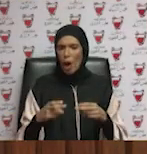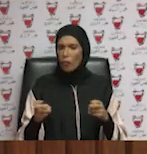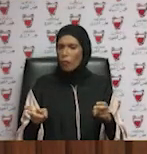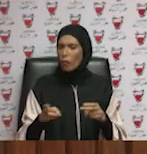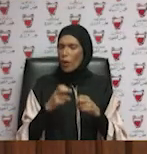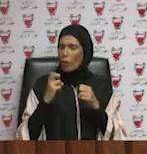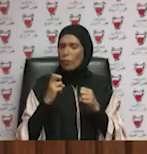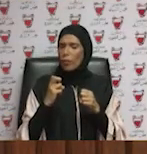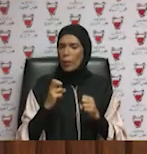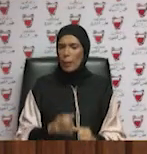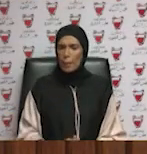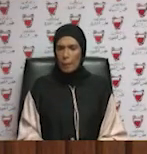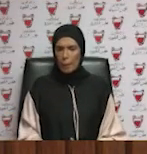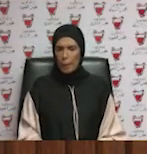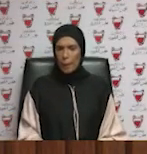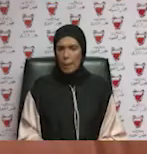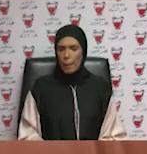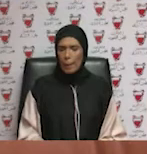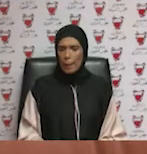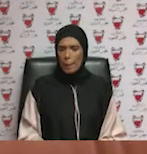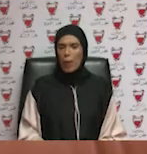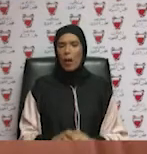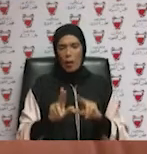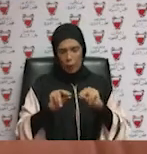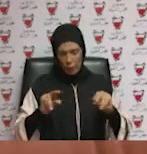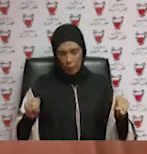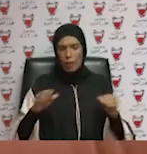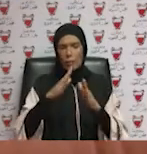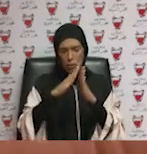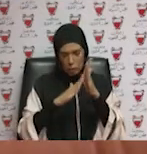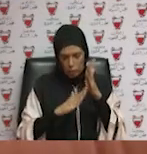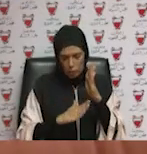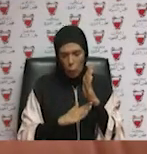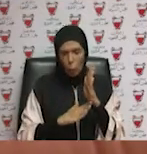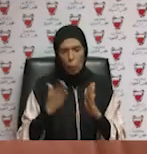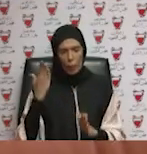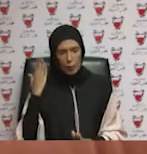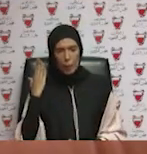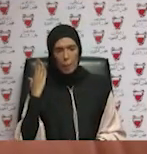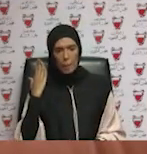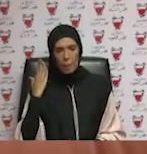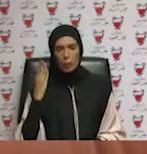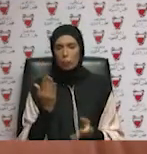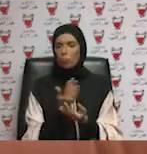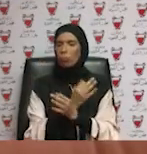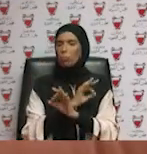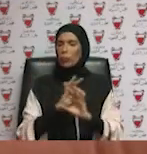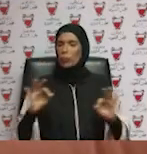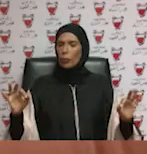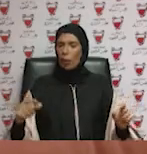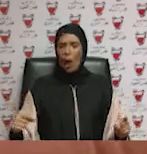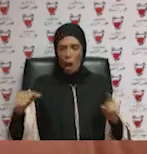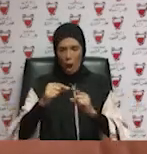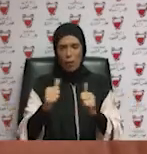تقرير اللجنة، وكذلك أن يتم الإبقاء على النص النافذ لأنه هو فعلا نص متكامل يحقق الغرض.